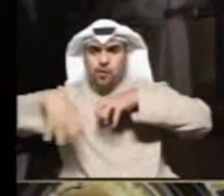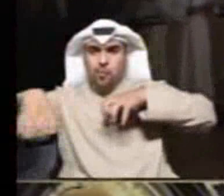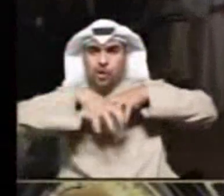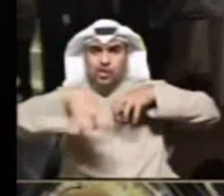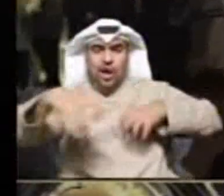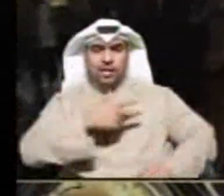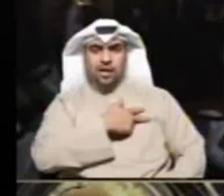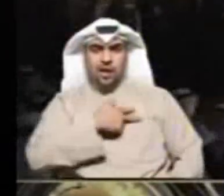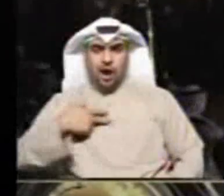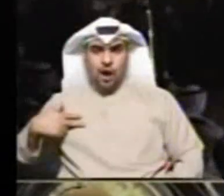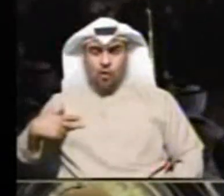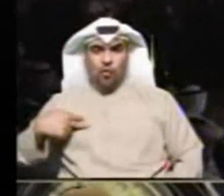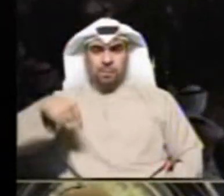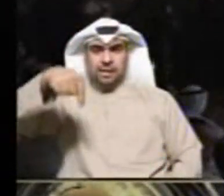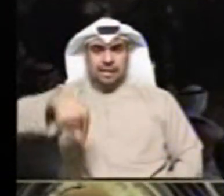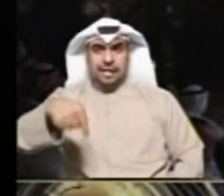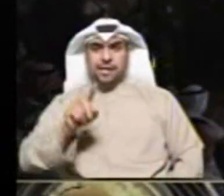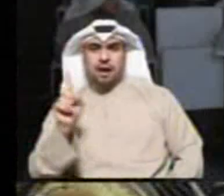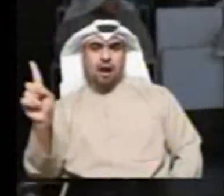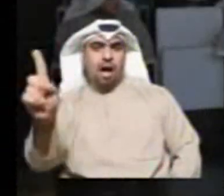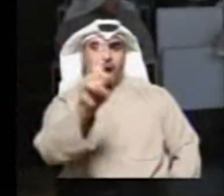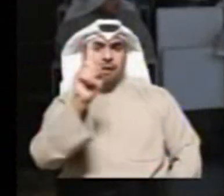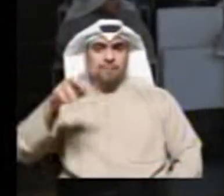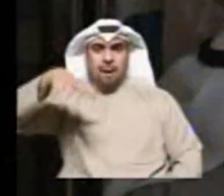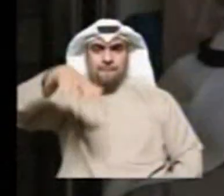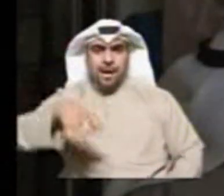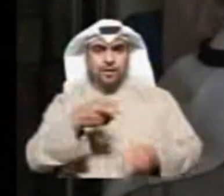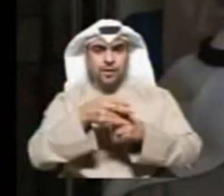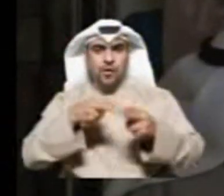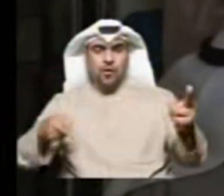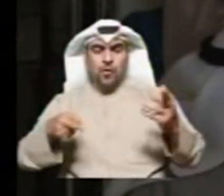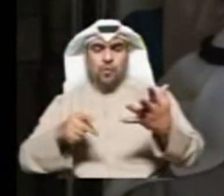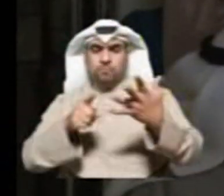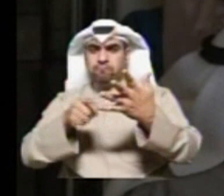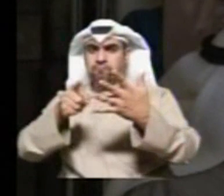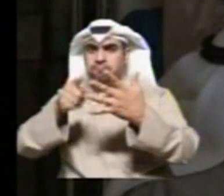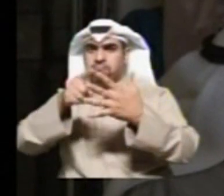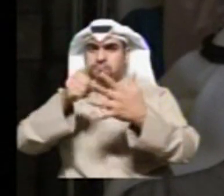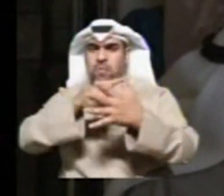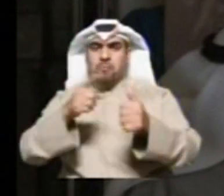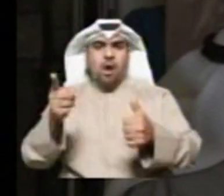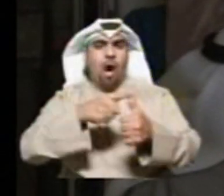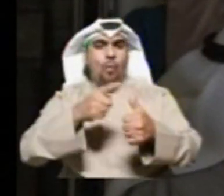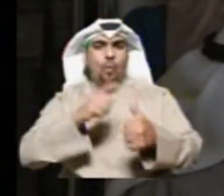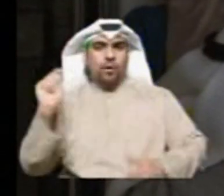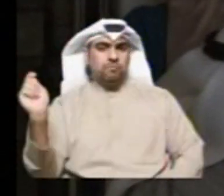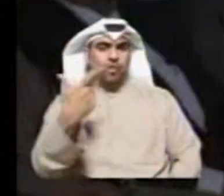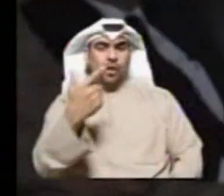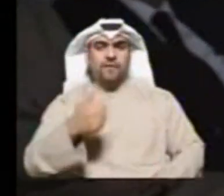على ترتيب دولة الكويت التنافسية ضمن المؤشرات العالمية التنافسية بركائزها